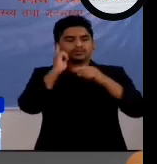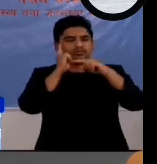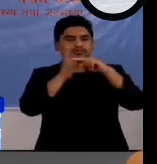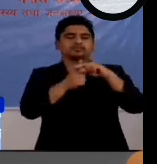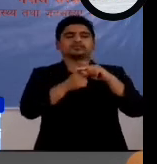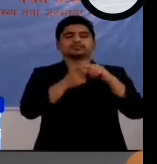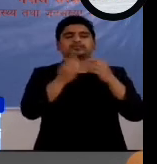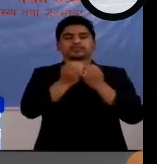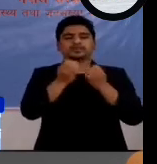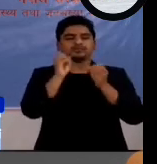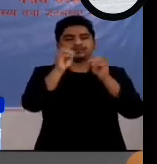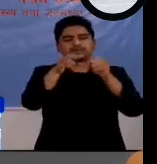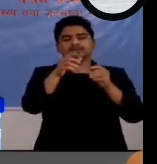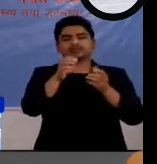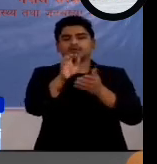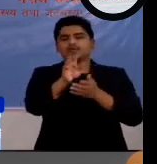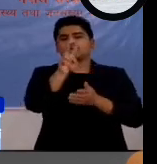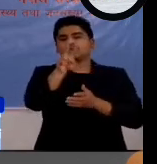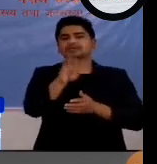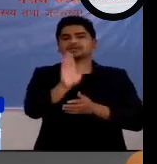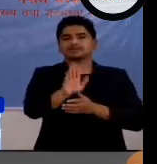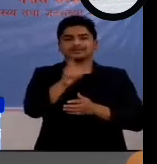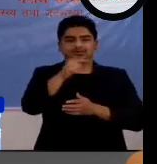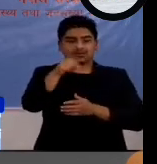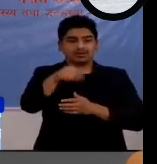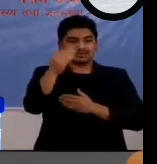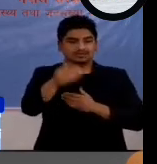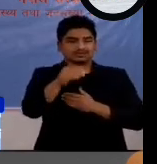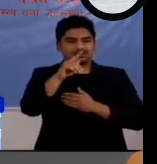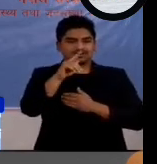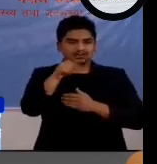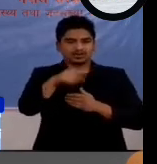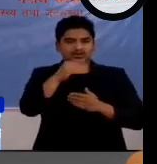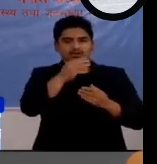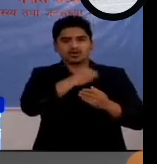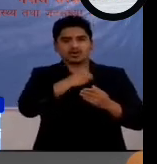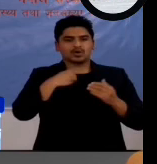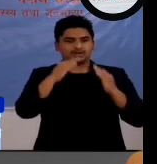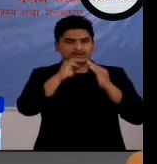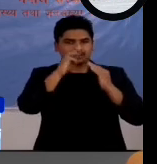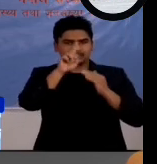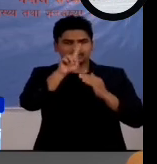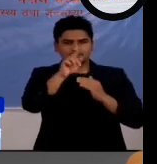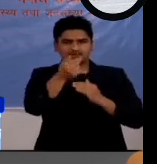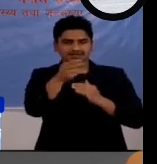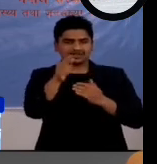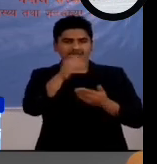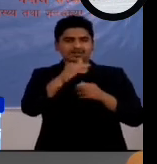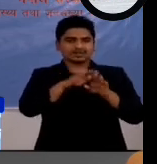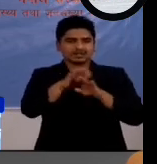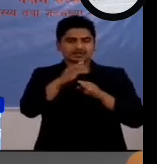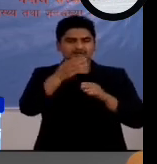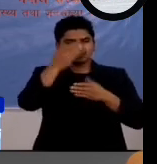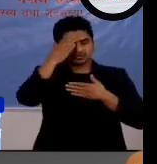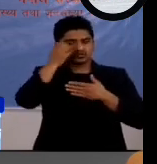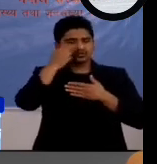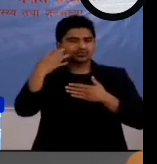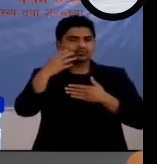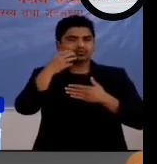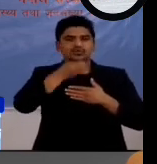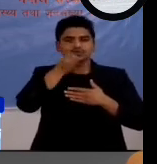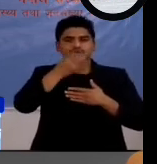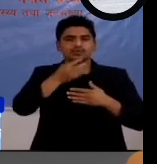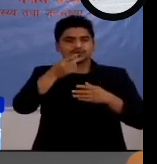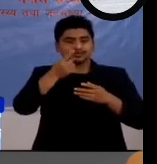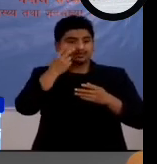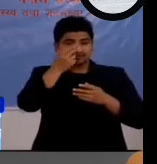चाहिँ हामीले उपलब्ध गराएको अवस्था छ। हालसम्म कान्ति बाल अस्पतालमा 16 जना बच्चाहरू जसले ज्वरो र श्वास प्रश्वास सम्बन्धी